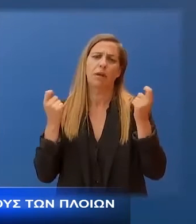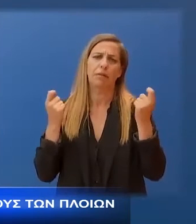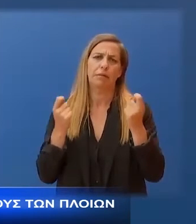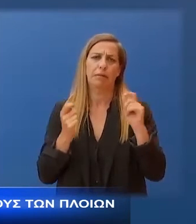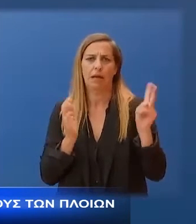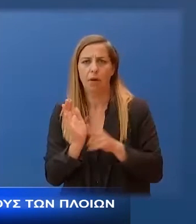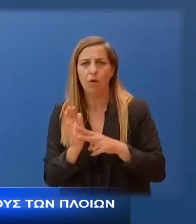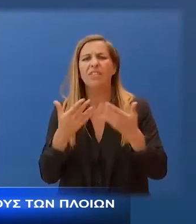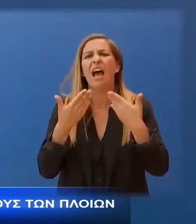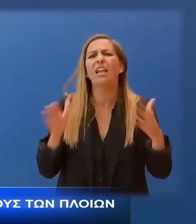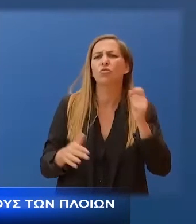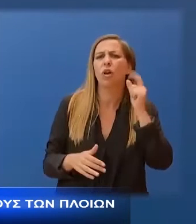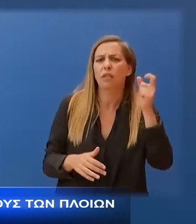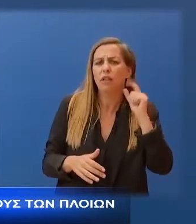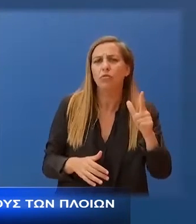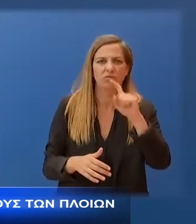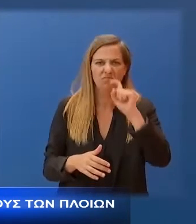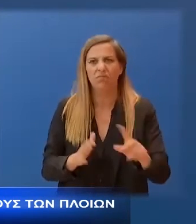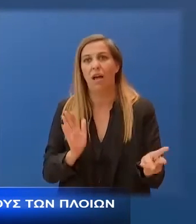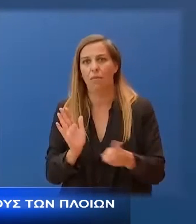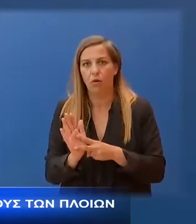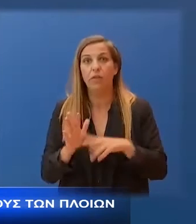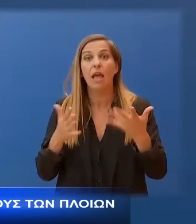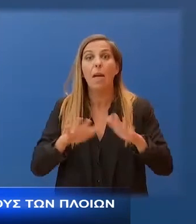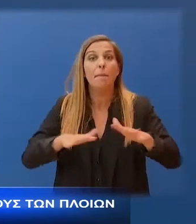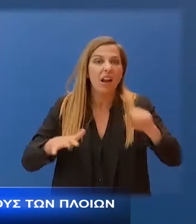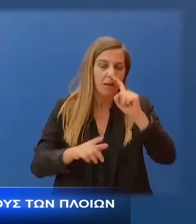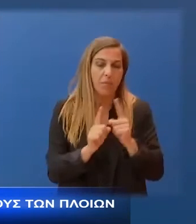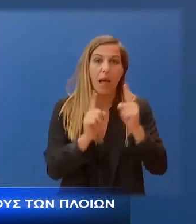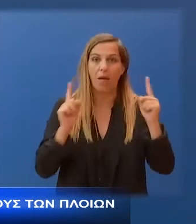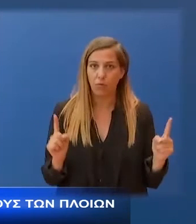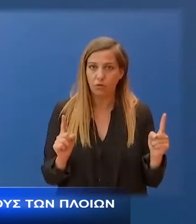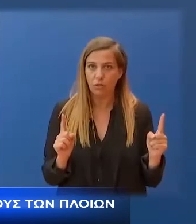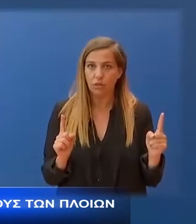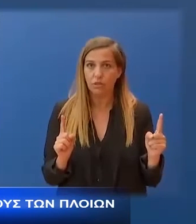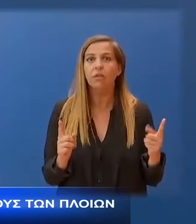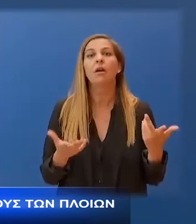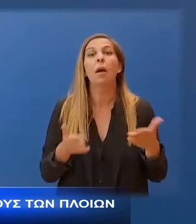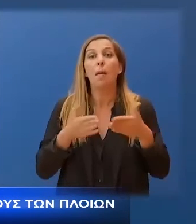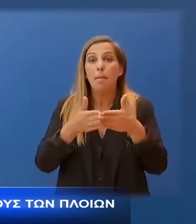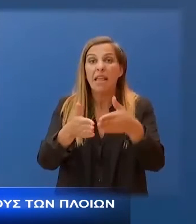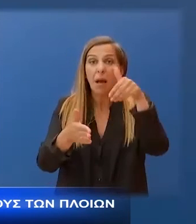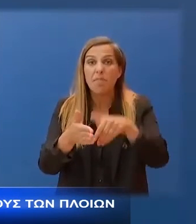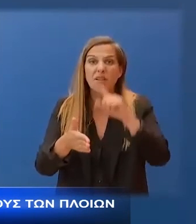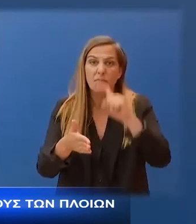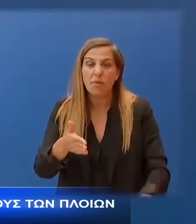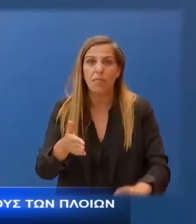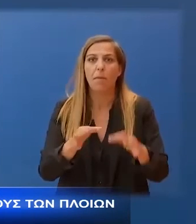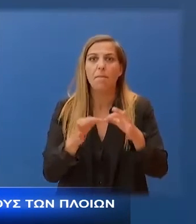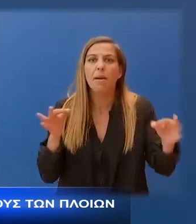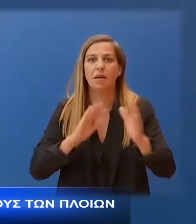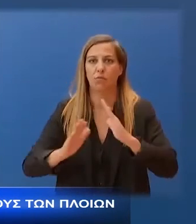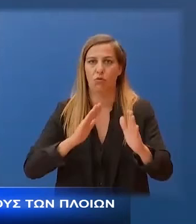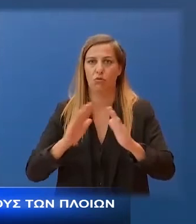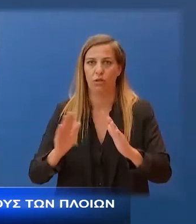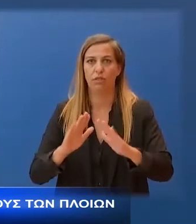των μέτρων τήρησης αποστάσεων σε παραλίες, των μέτρων προστασίας σε επαγγελματικά τουριστικά πλοία, των μέτρων προστασίας στα